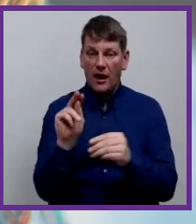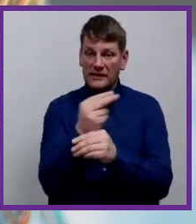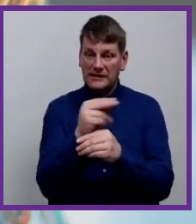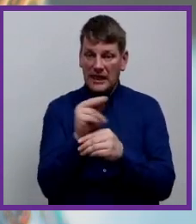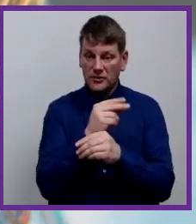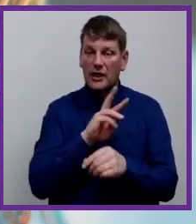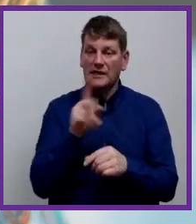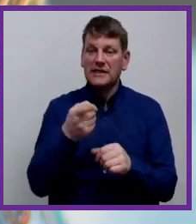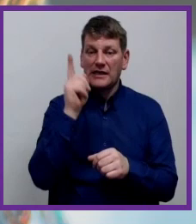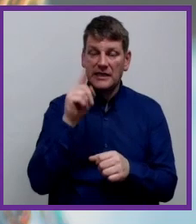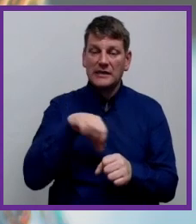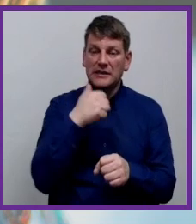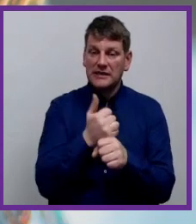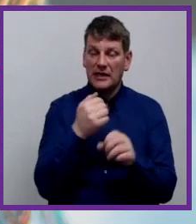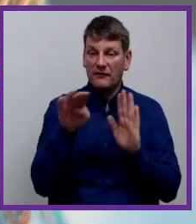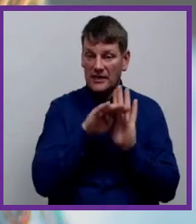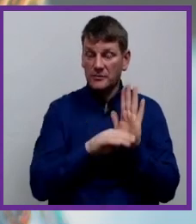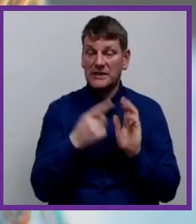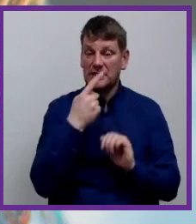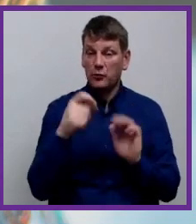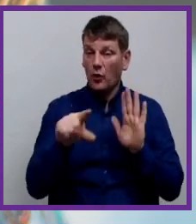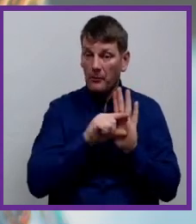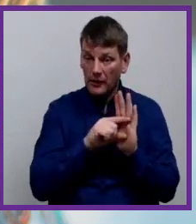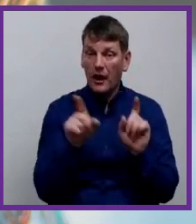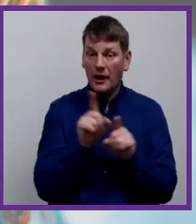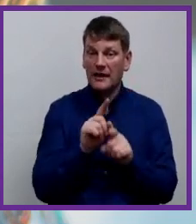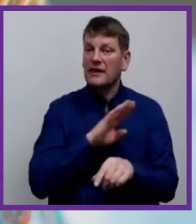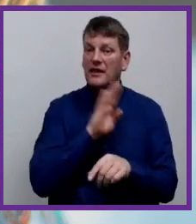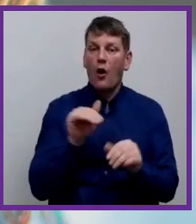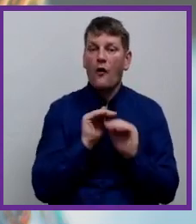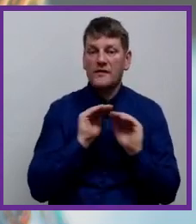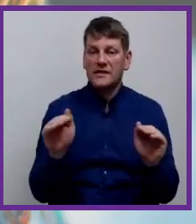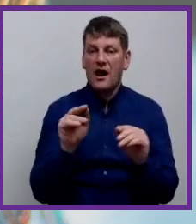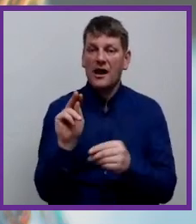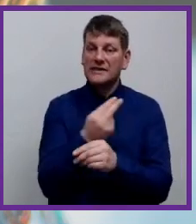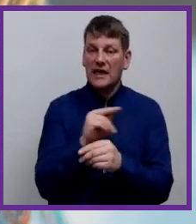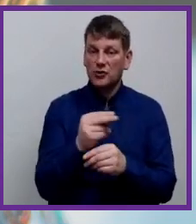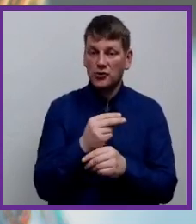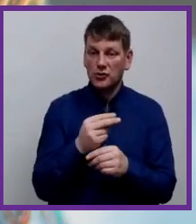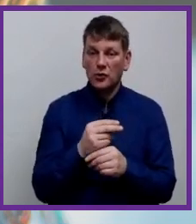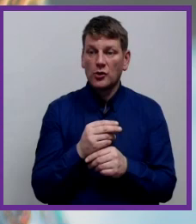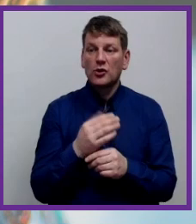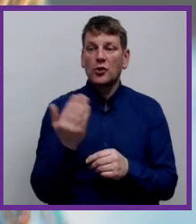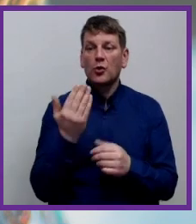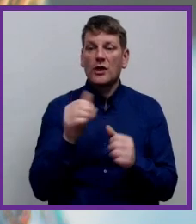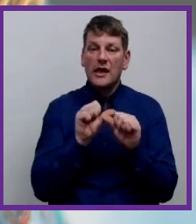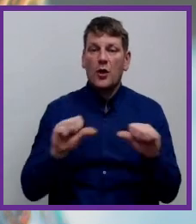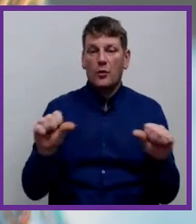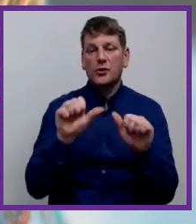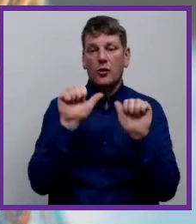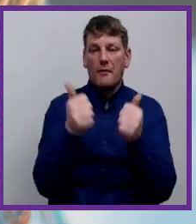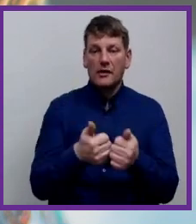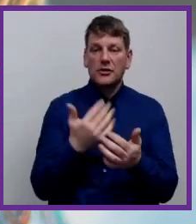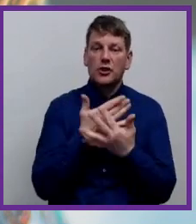aizliegta ar satversmes 100. pantu, bet arī no tās augtās neoficiālās cenzūras, kad māsu mēģina ierobežot dažādas,